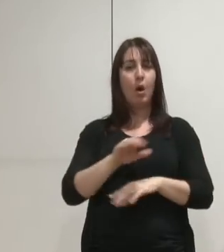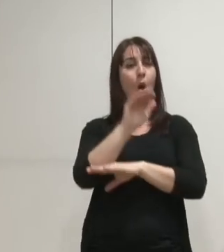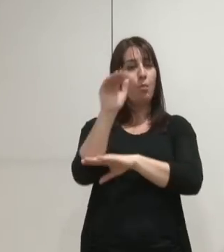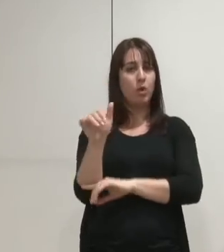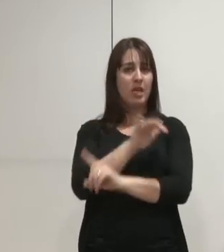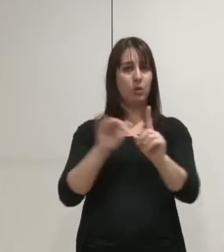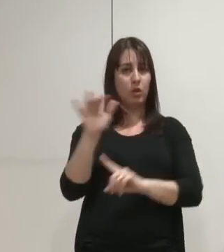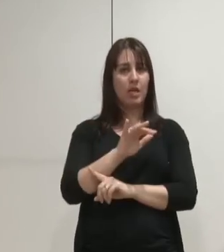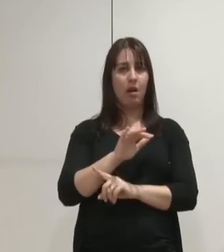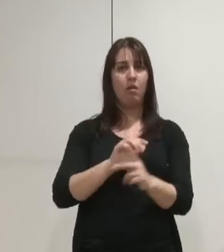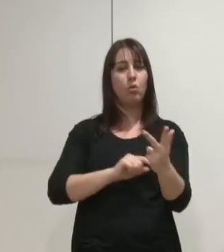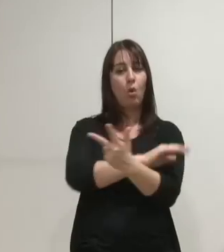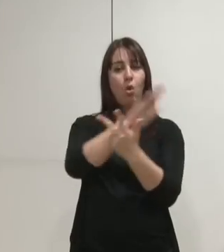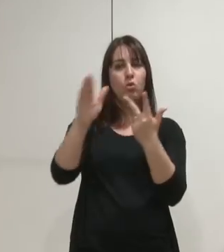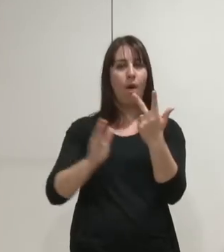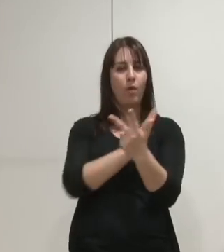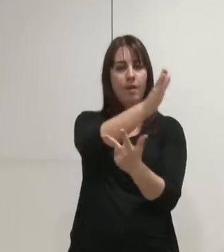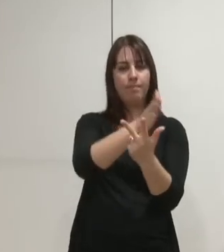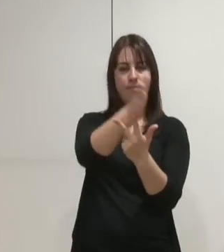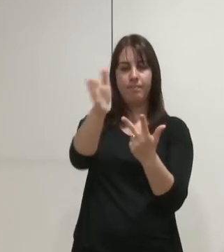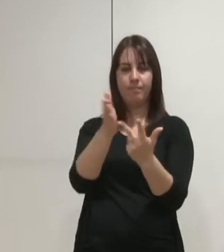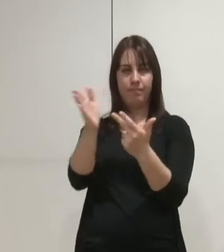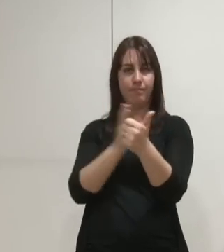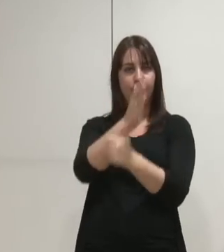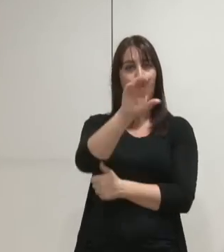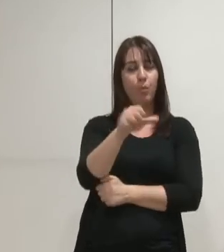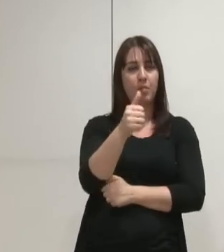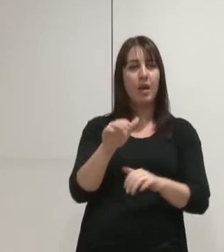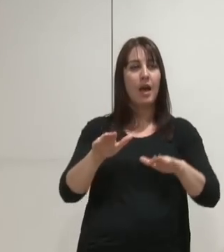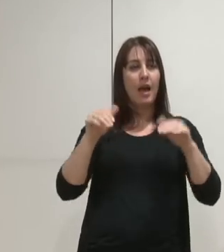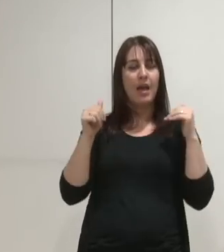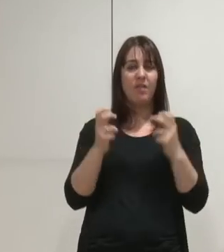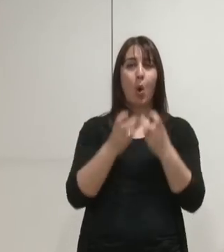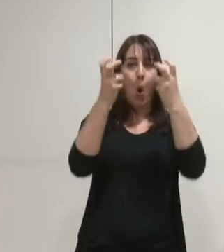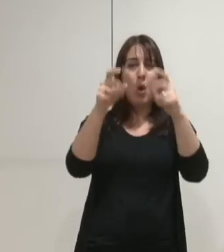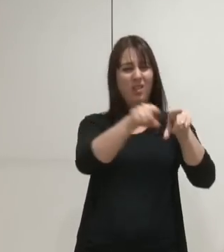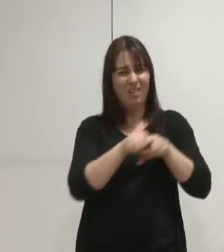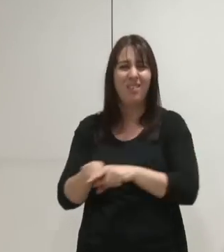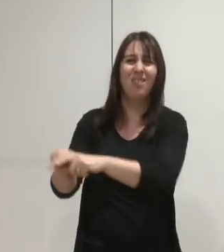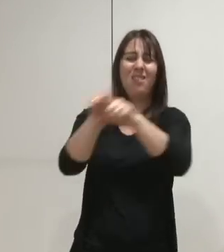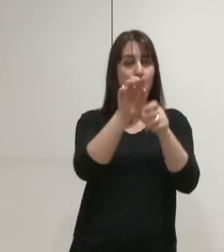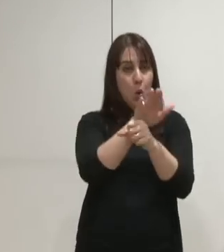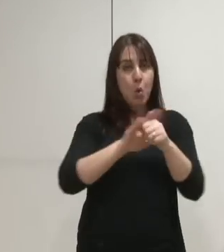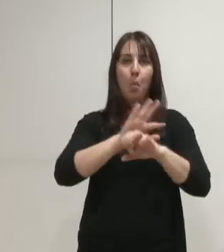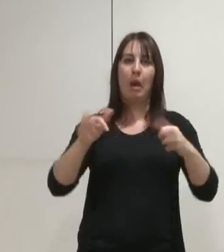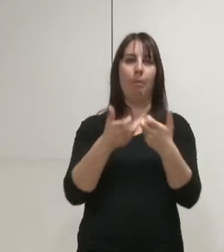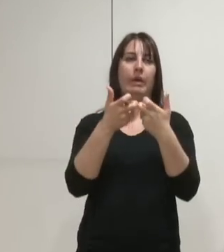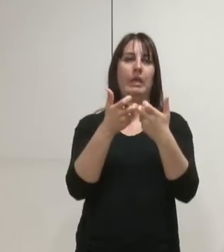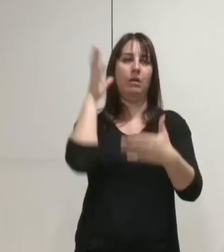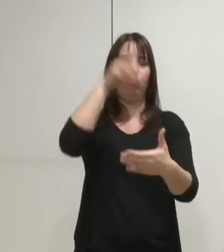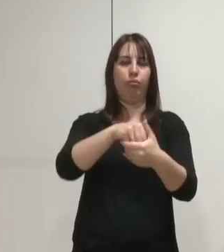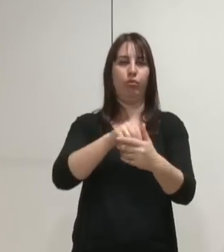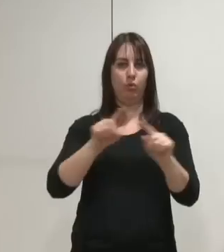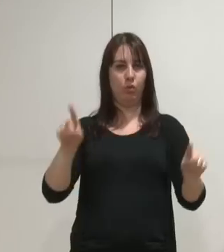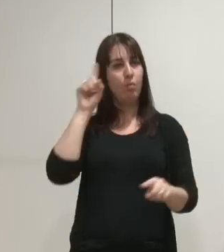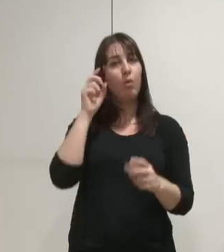se traduira en trois volets premier volet ne pas répercuter l'ensemble de la hausse sur la totalité du coût puisque la hausse